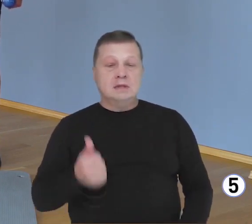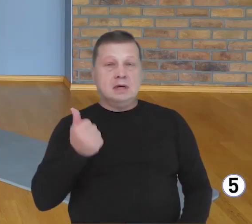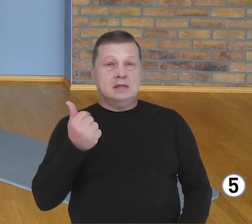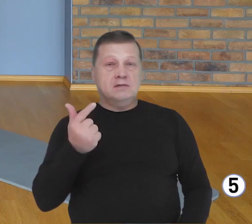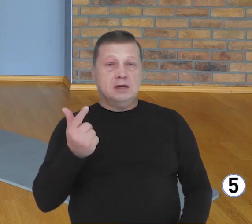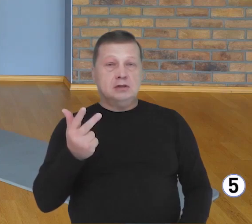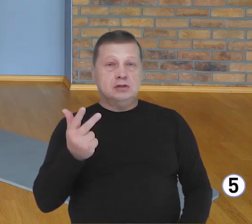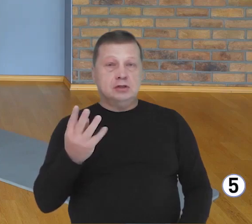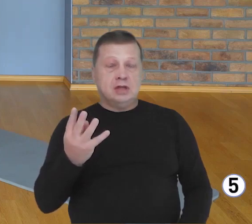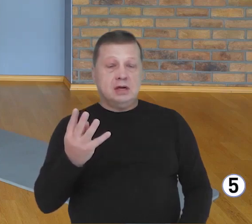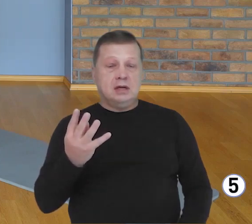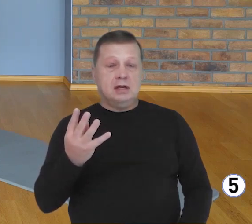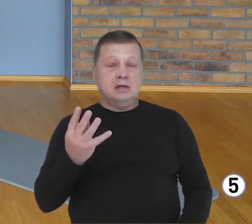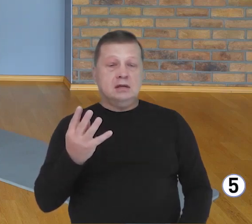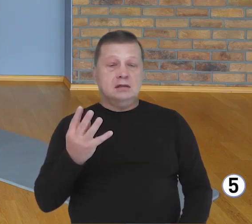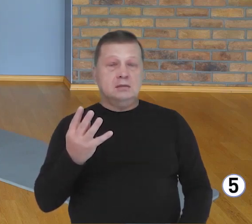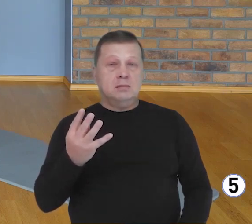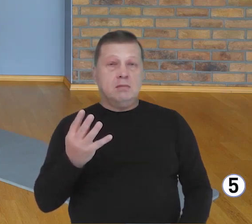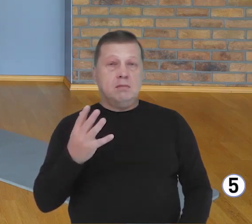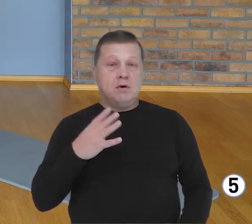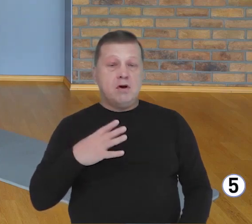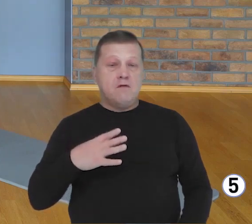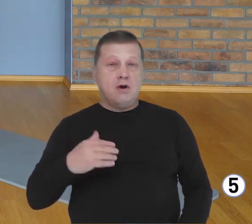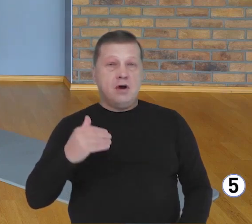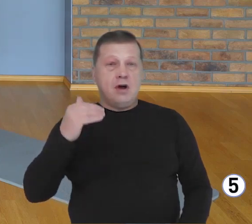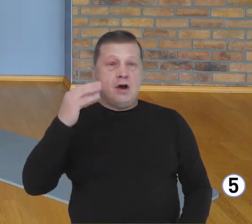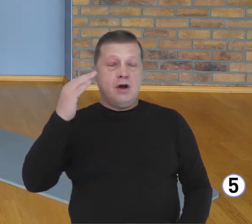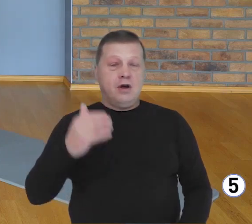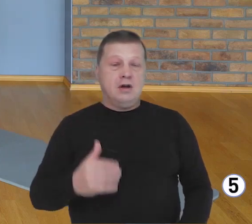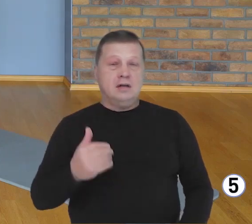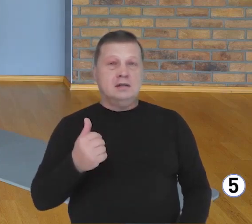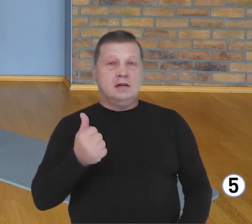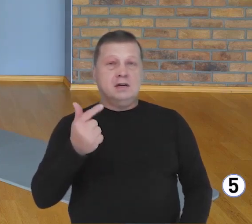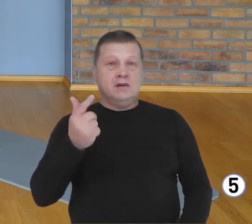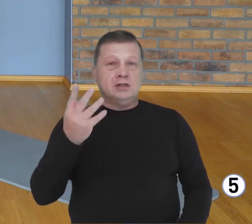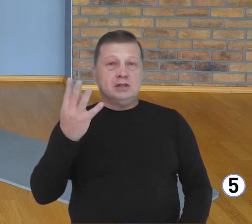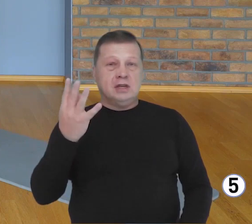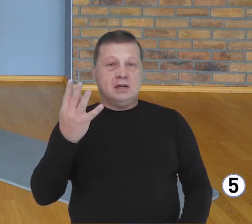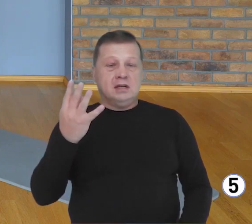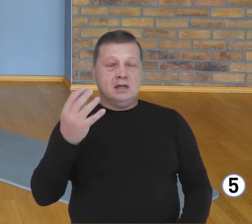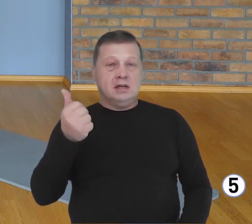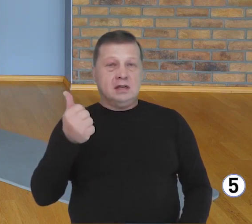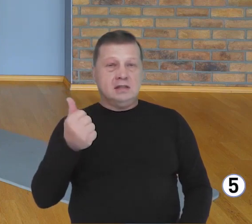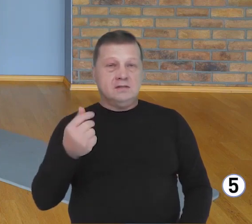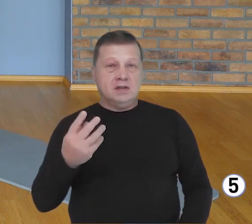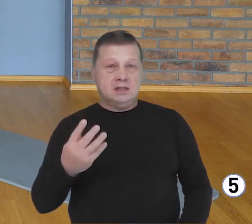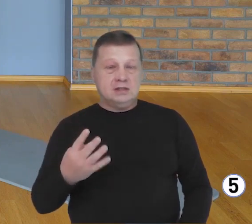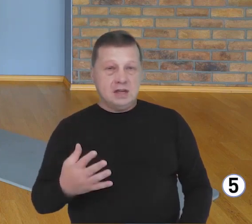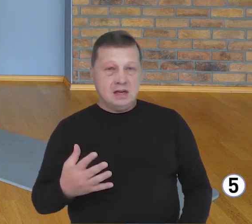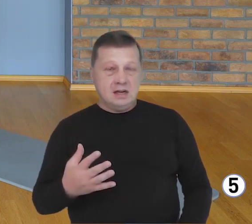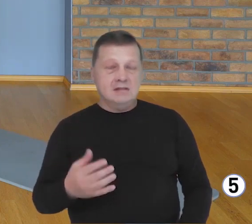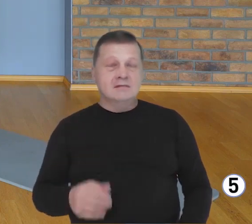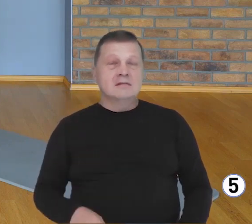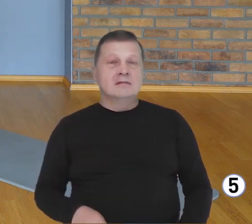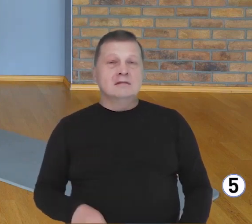zaczynamy. Raz, dwa, trzy, cztery i powolutku w górę wracamy na cztery. Jeszcze